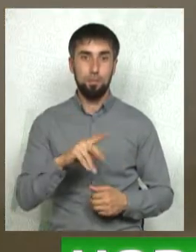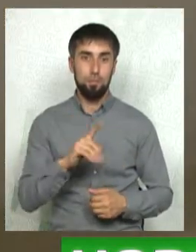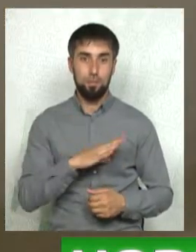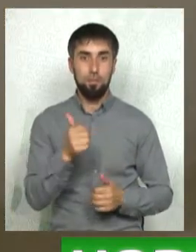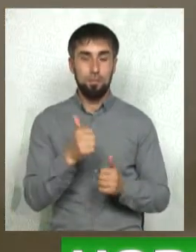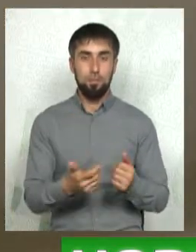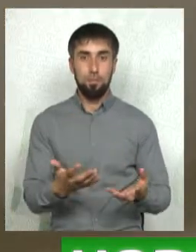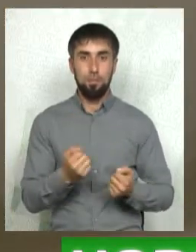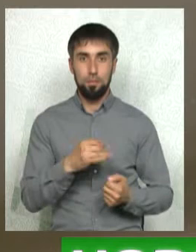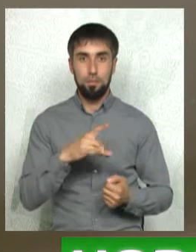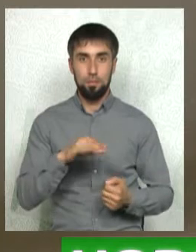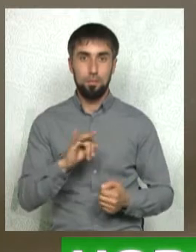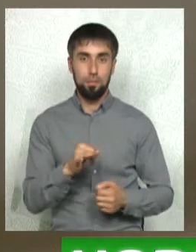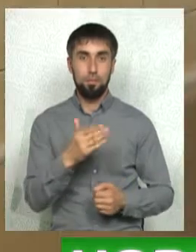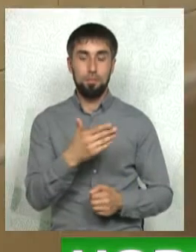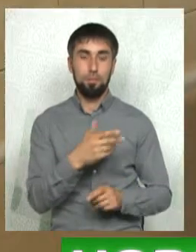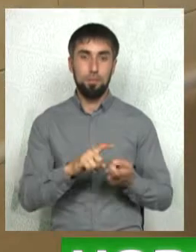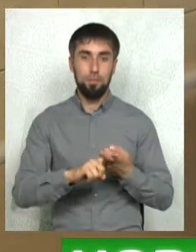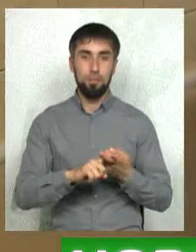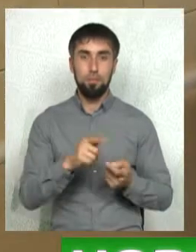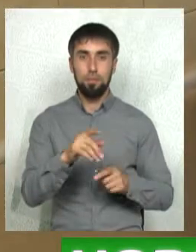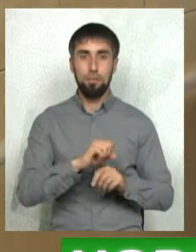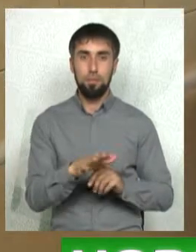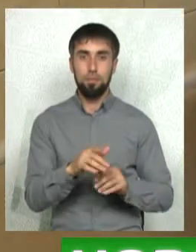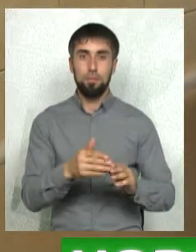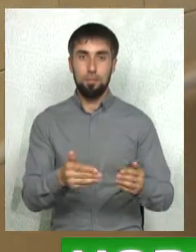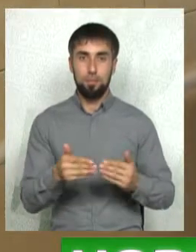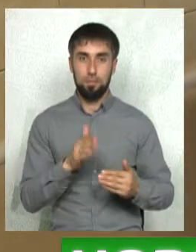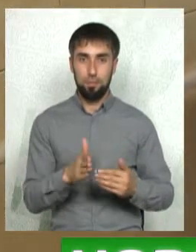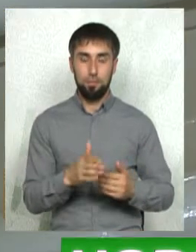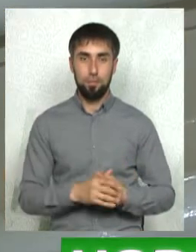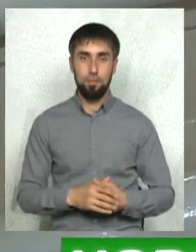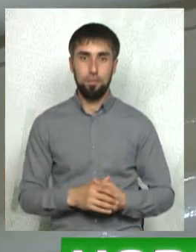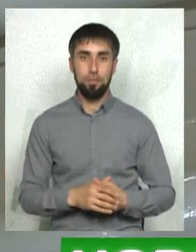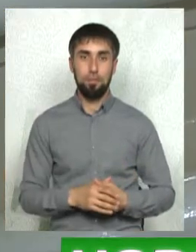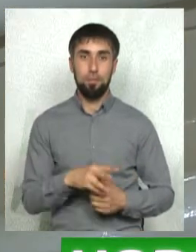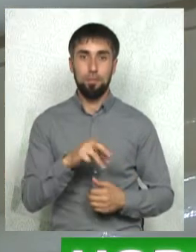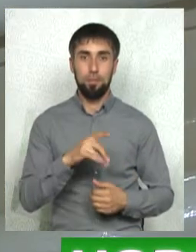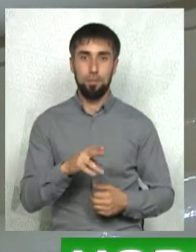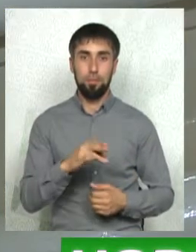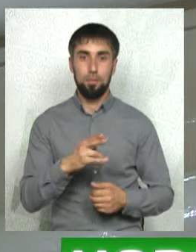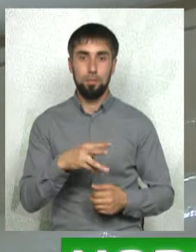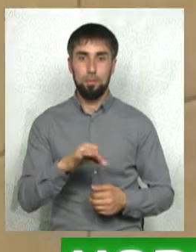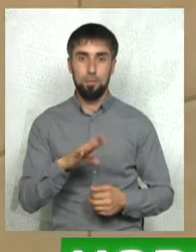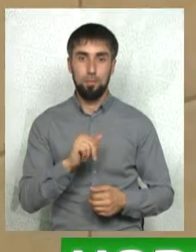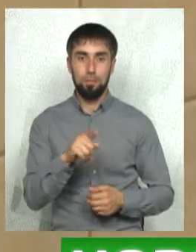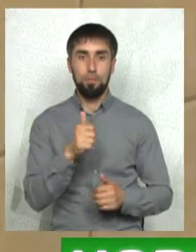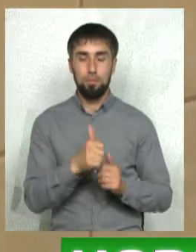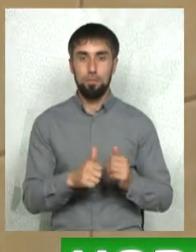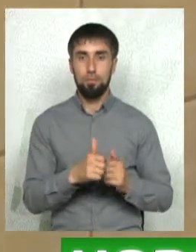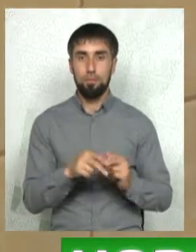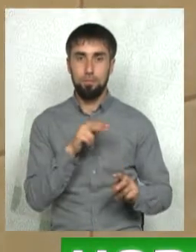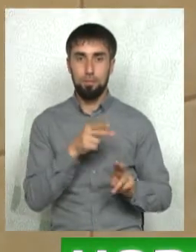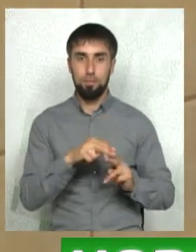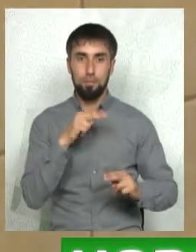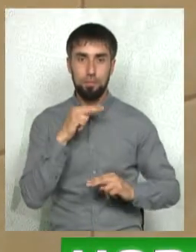каждый получил иммунитет, и тогда инфекция отступит, не успев распространиться еще сильнее. Малькет Муцольгова регулярно следит за своим здоровьем